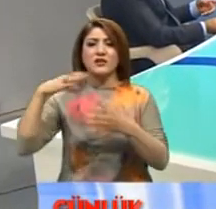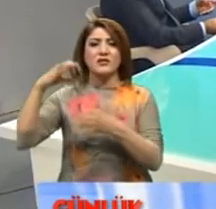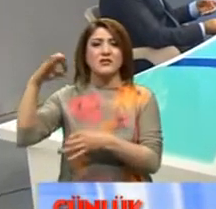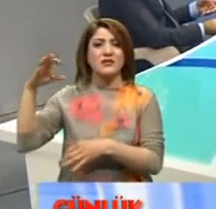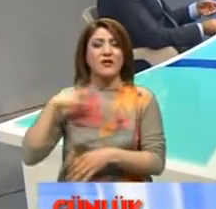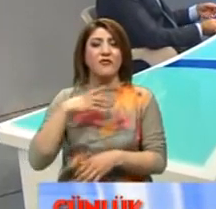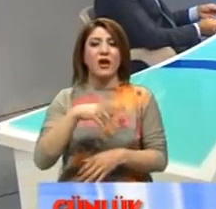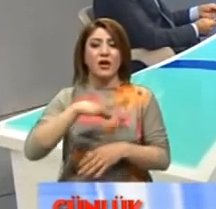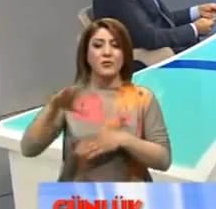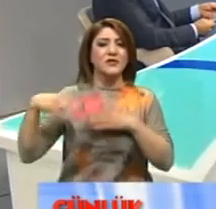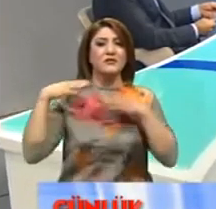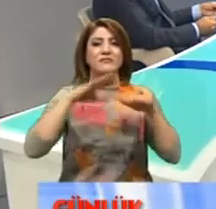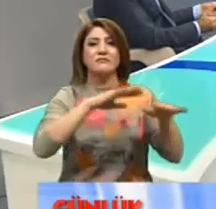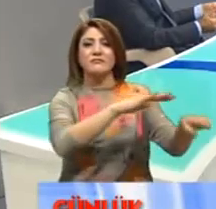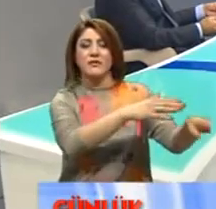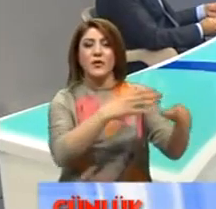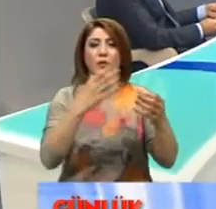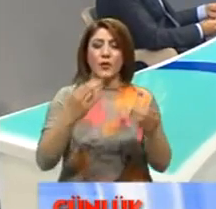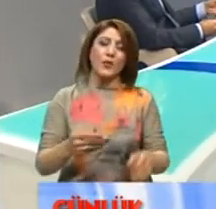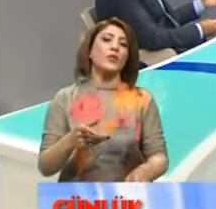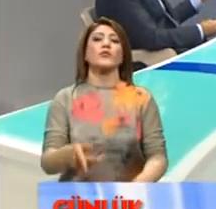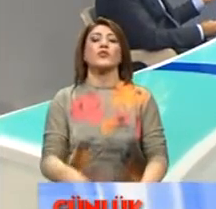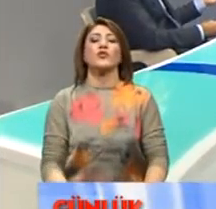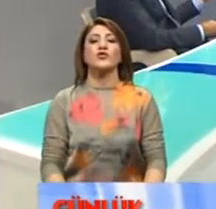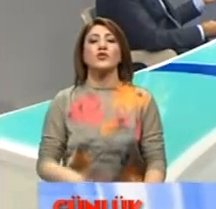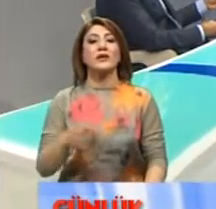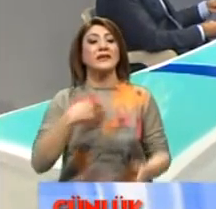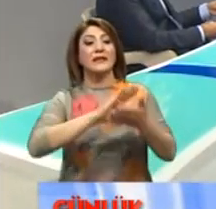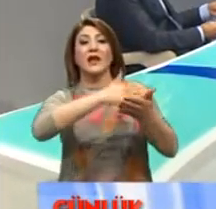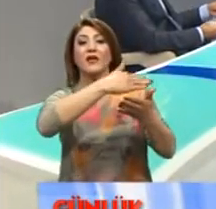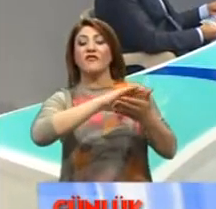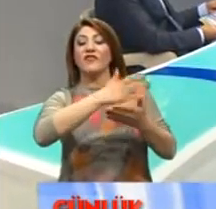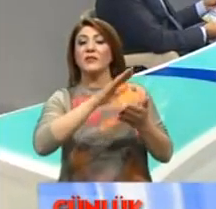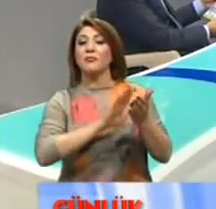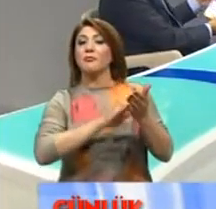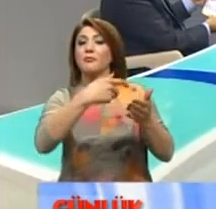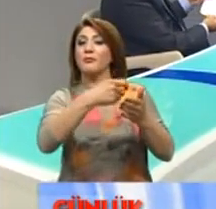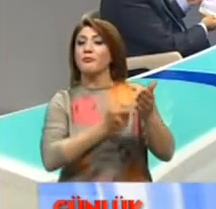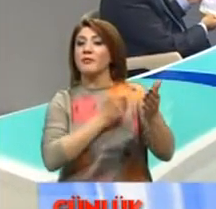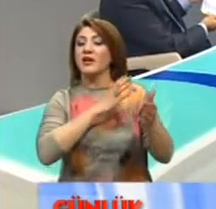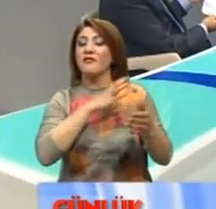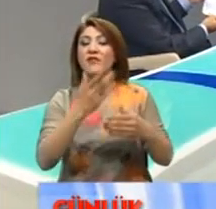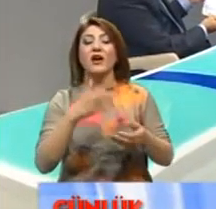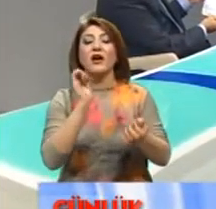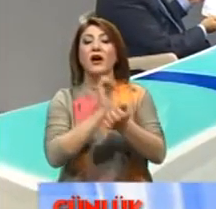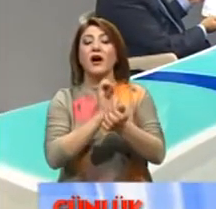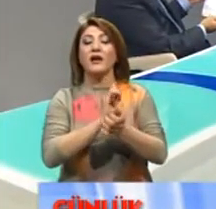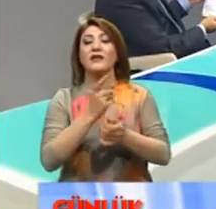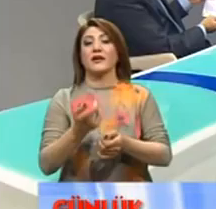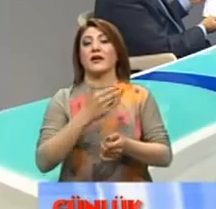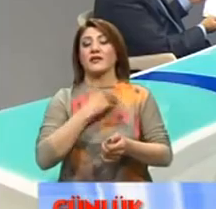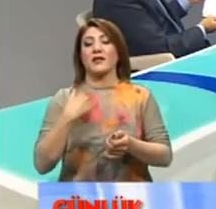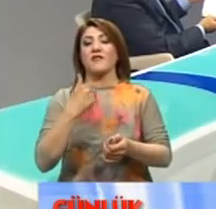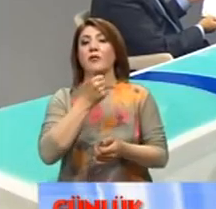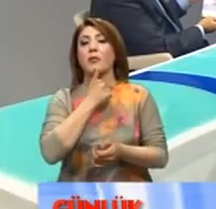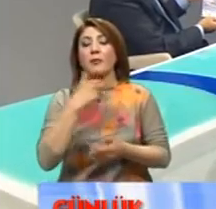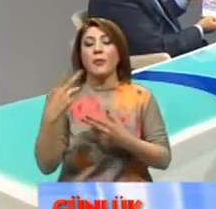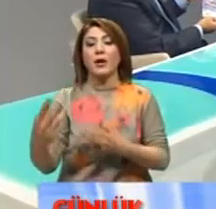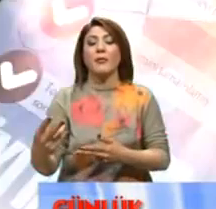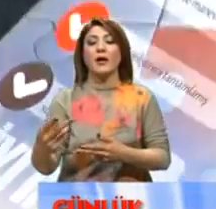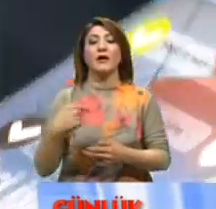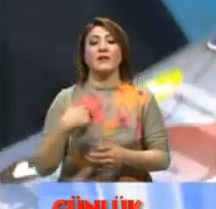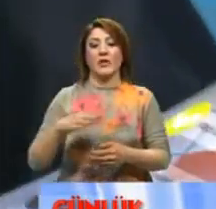bunlar evet, o okula gittiğim için onlardan aldım. Diğer okullarımızda mutlaka var. Takvimleri var, başka şeyleri var ama anneler babalar ve babalar değerler